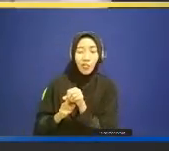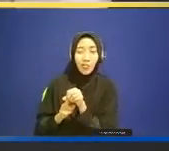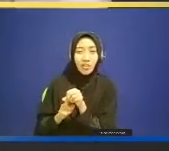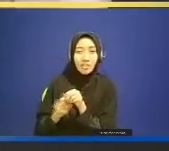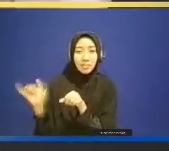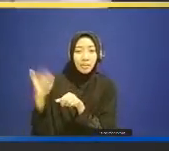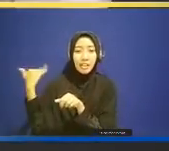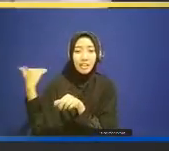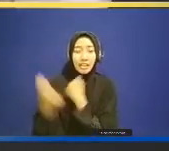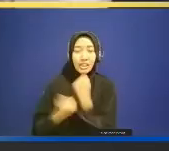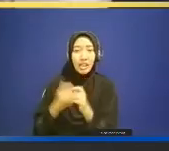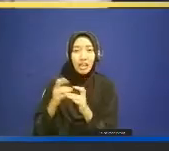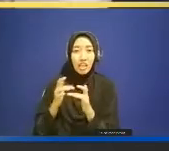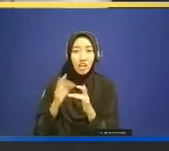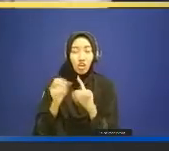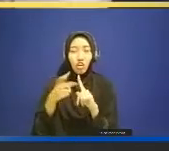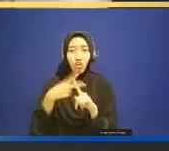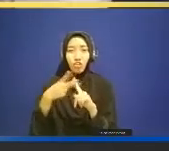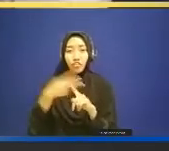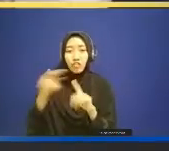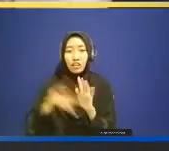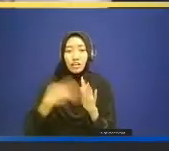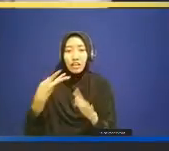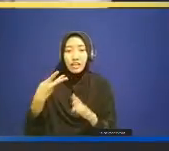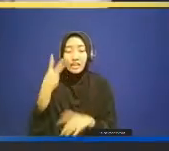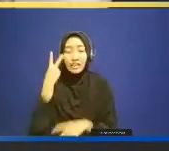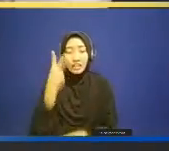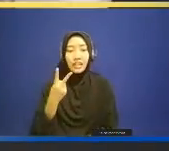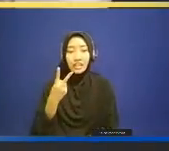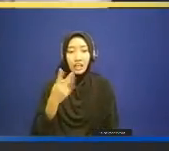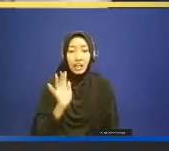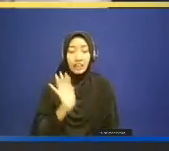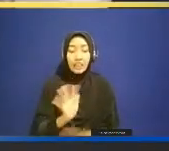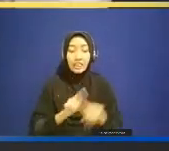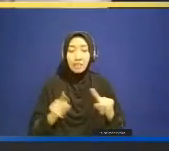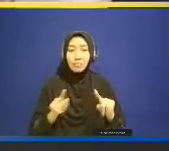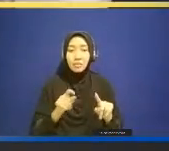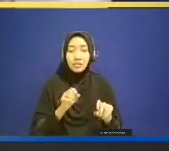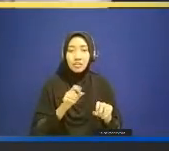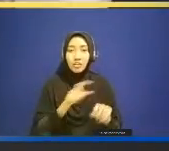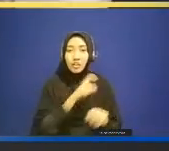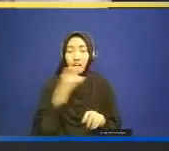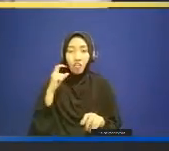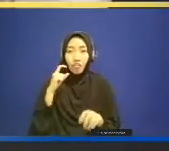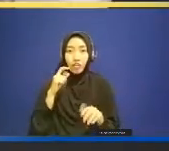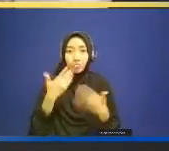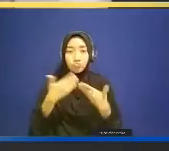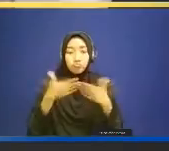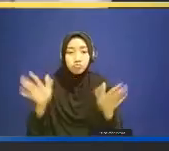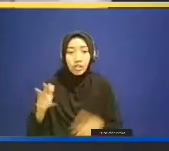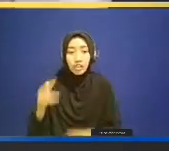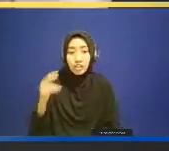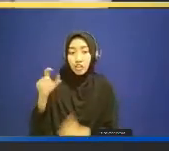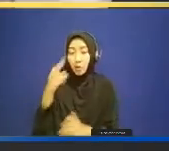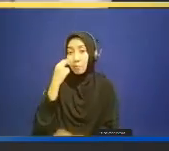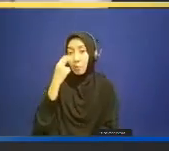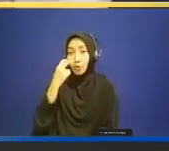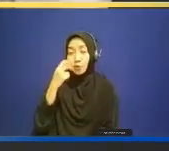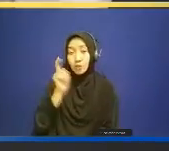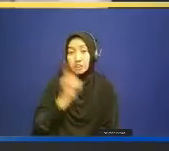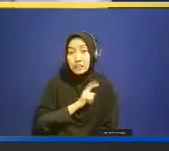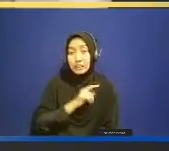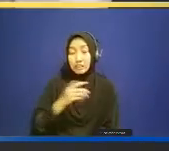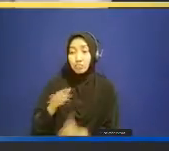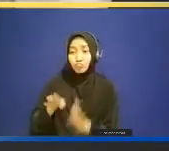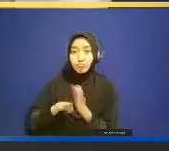tadi kegiatan offline kelihatan dari kita lihat Yusuf peningkatan pembukaan coffeshop meningkat kalau di Bandung sendiri gitu Ya kita lihat